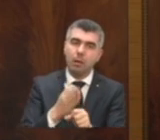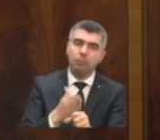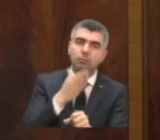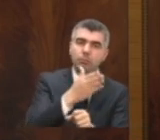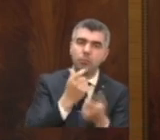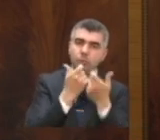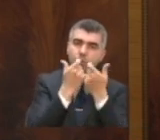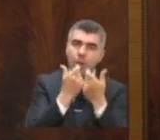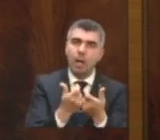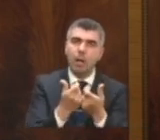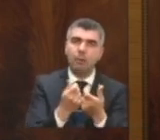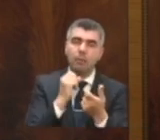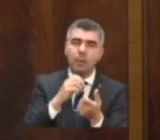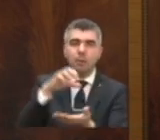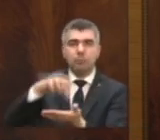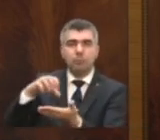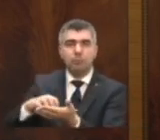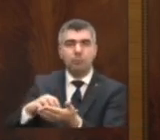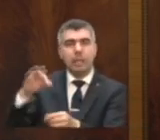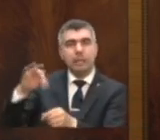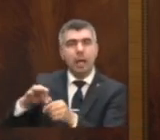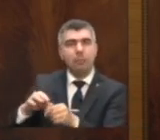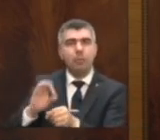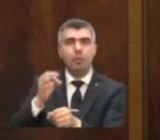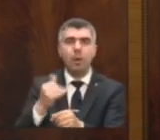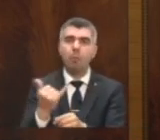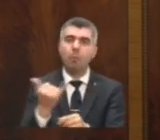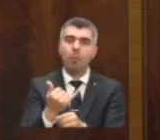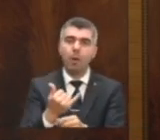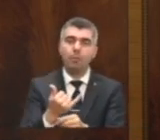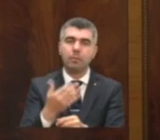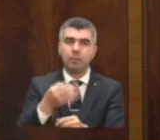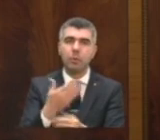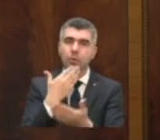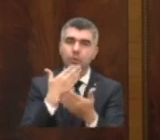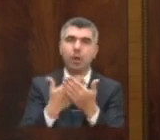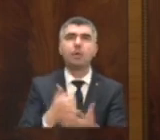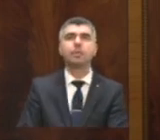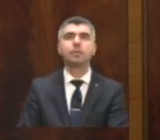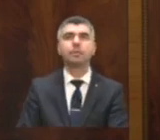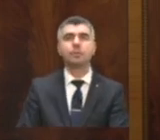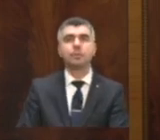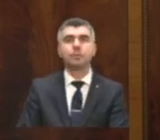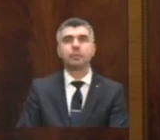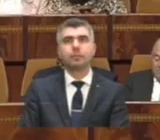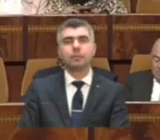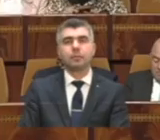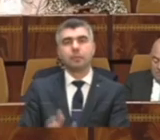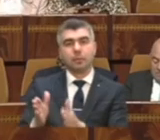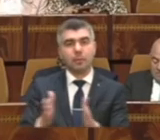في الأقاليم أو الدائرة اللي كنتميها إلا ويكون مرحب بها. شكرا لكم. شكرا سيد الوزير. نمر